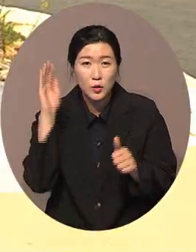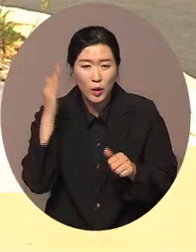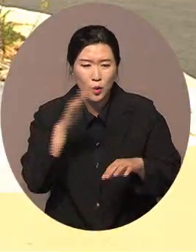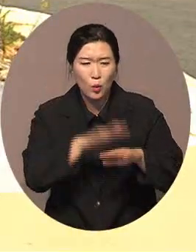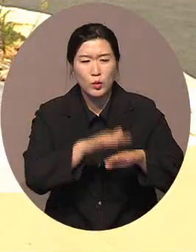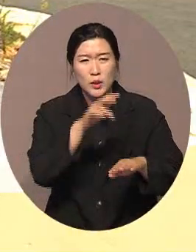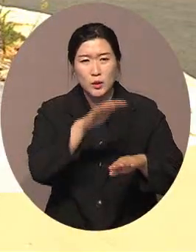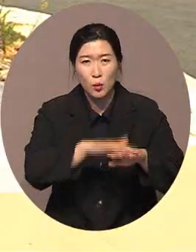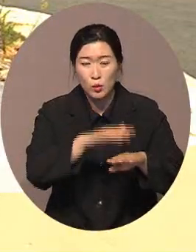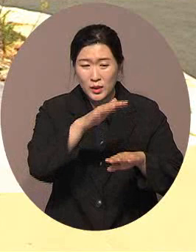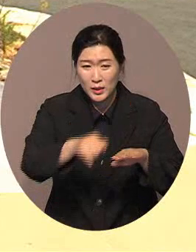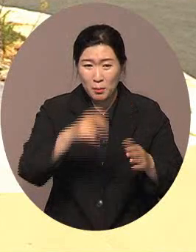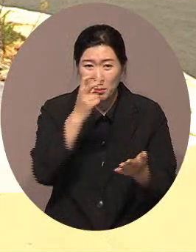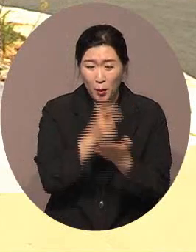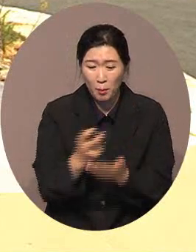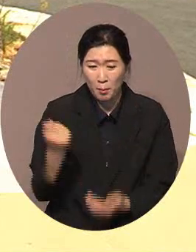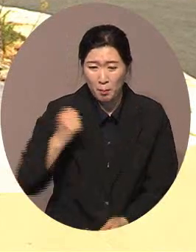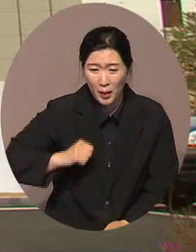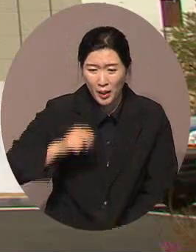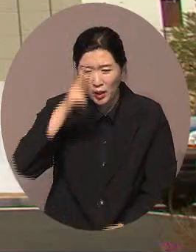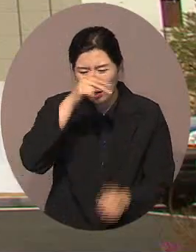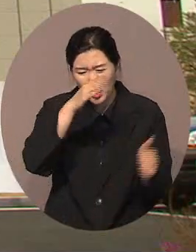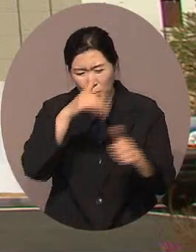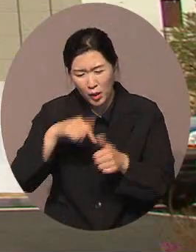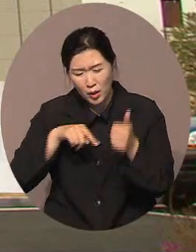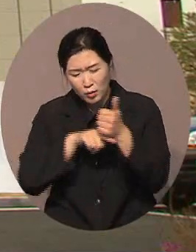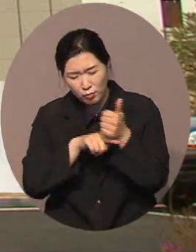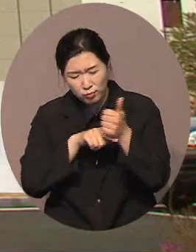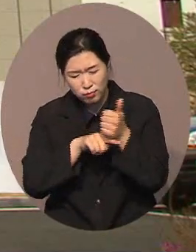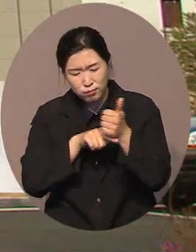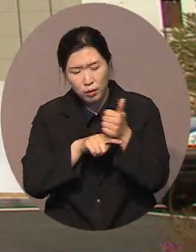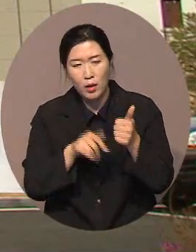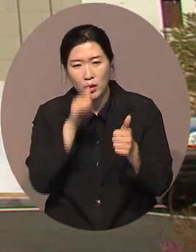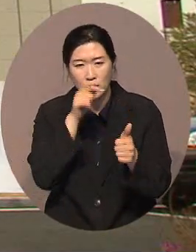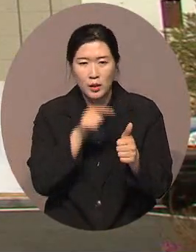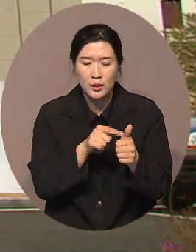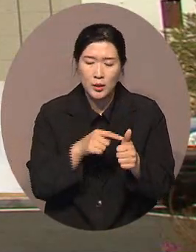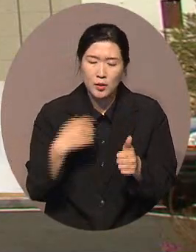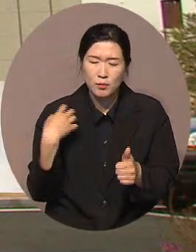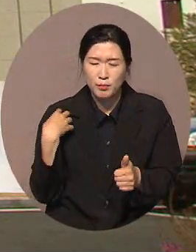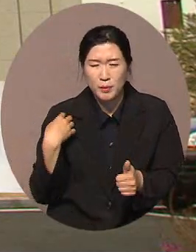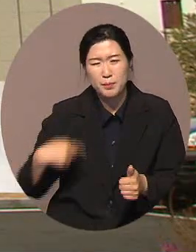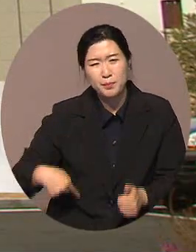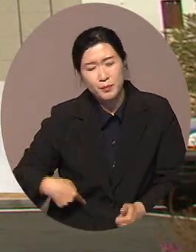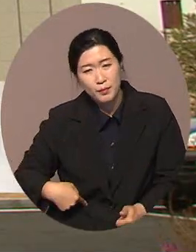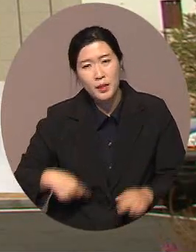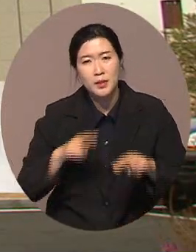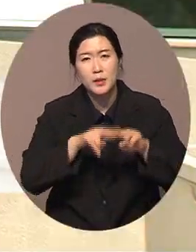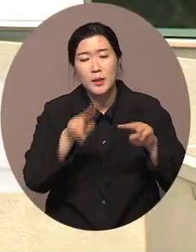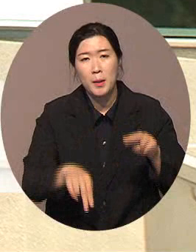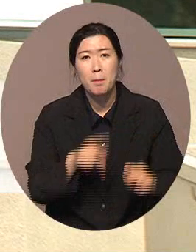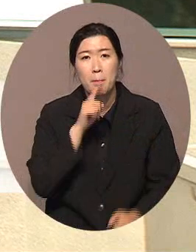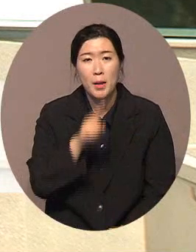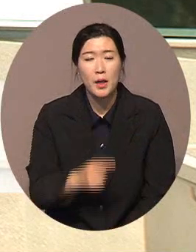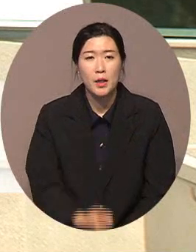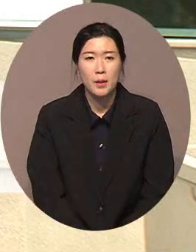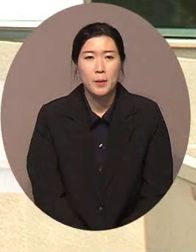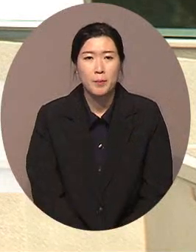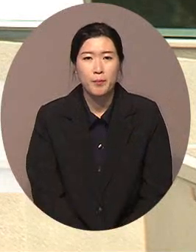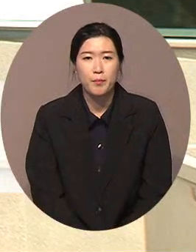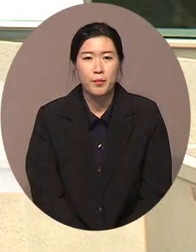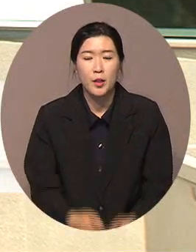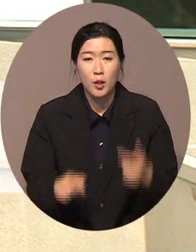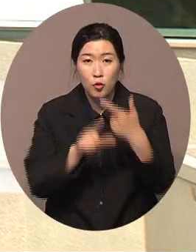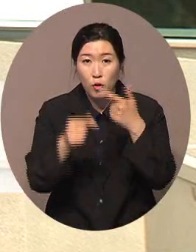농지법을 위반한 혐의로 경찰 조사를 받는 등 신변 문제로 부담을 느낀 것으로 알려졌으며 지난달 말 의장